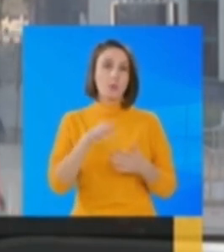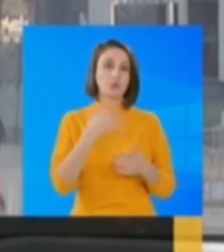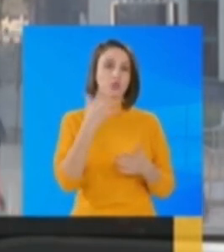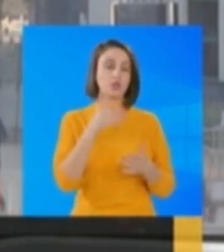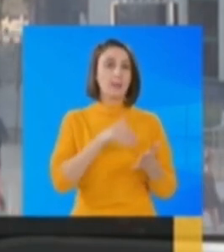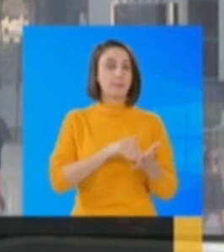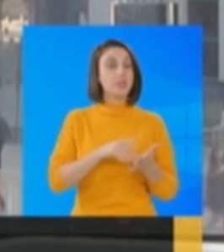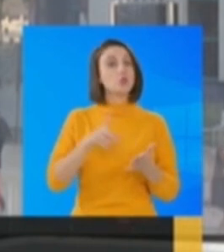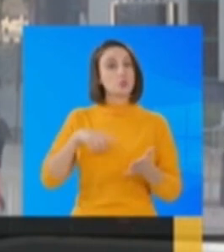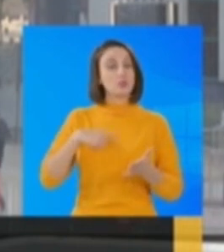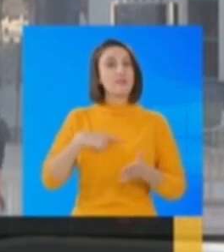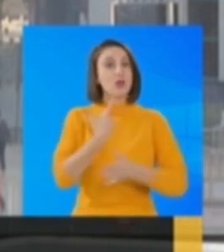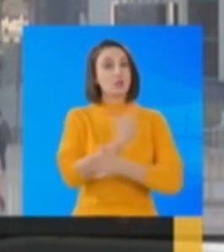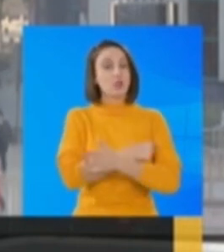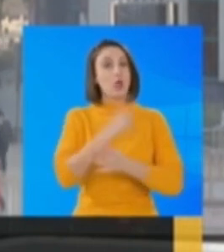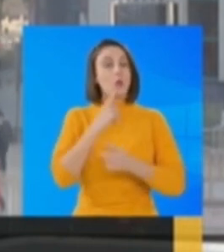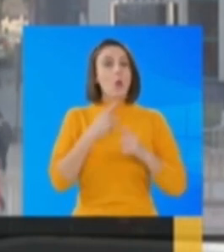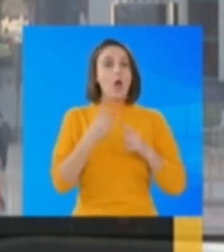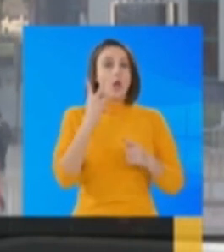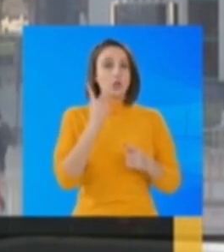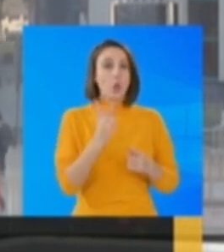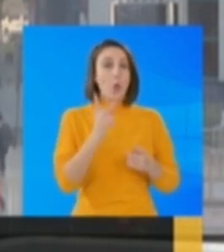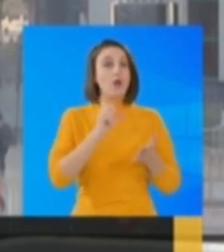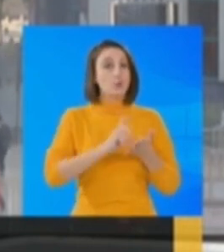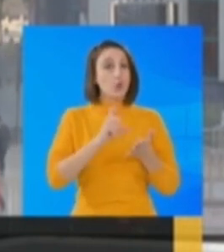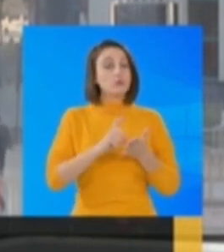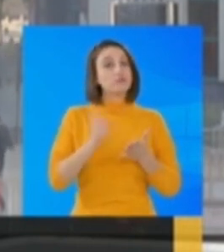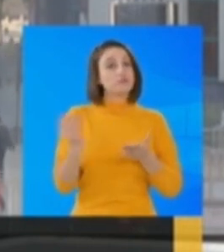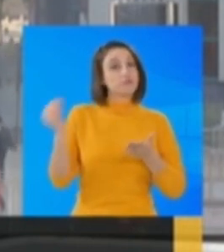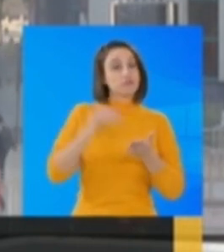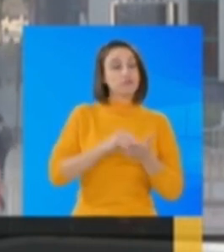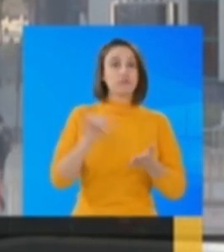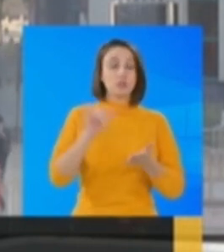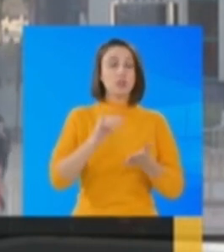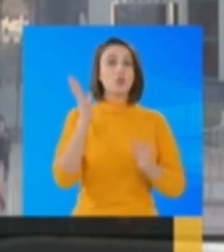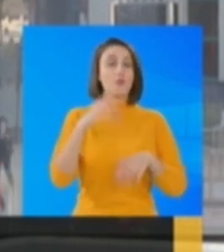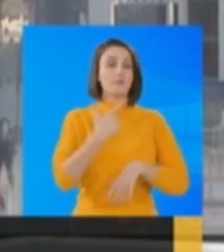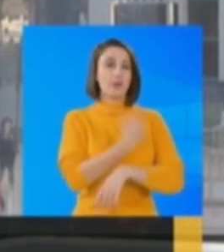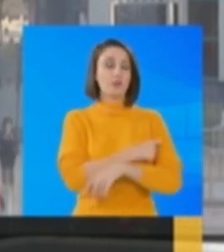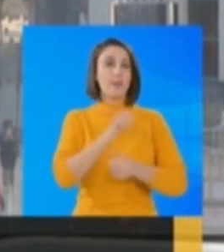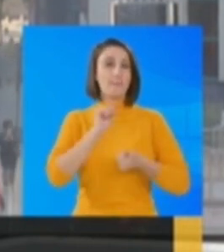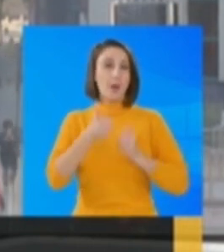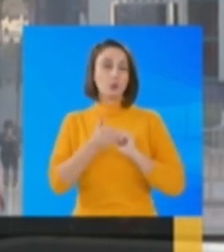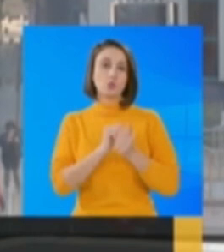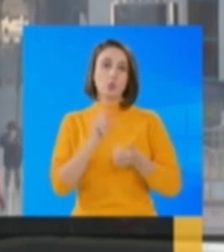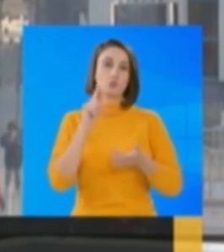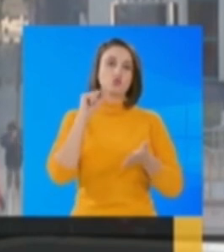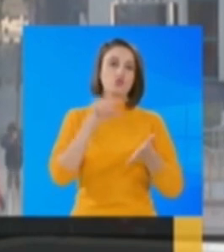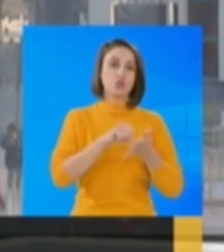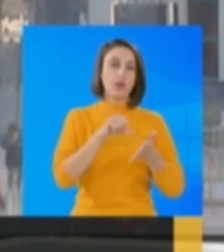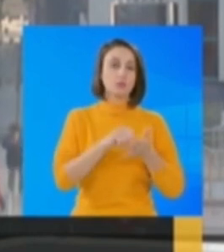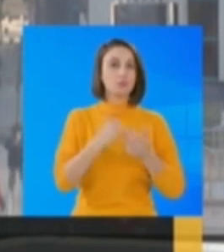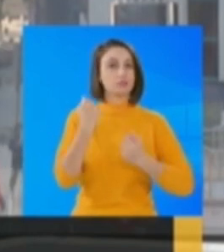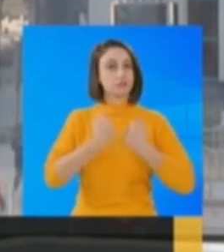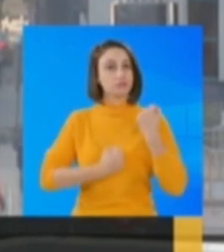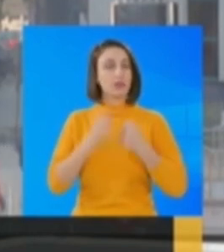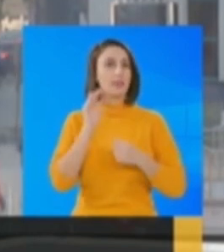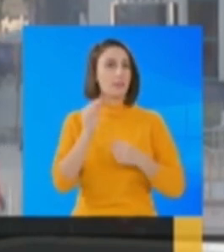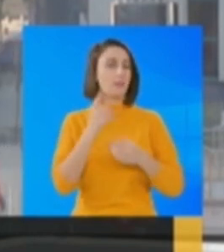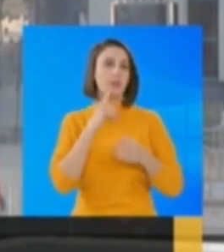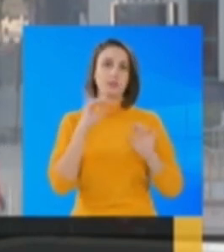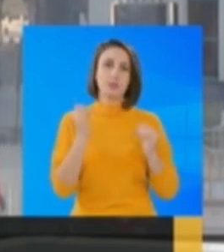peste 145.000 sunt vaccinați și cu rapel. Acestora li se adaugă cei care s-au vaccinat la maraton sau în centrele